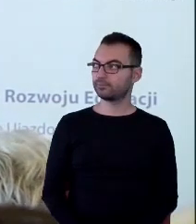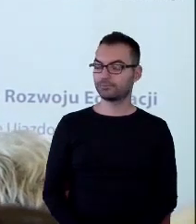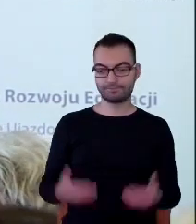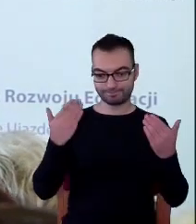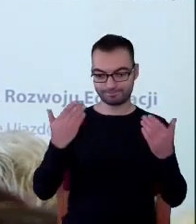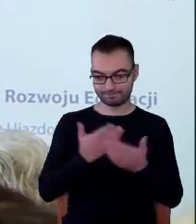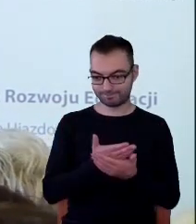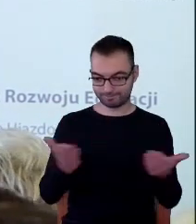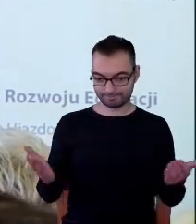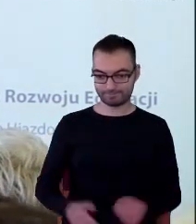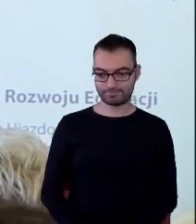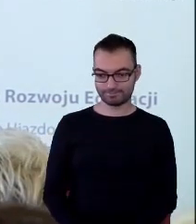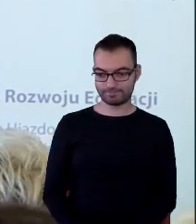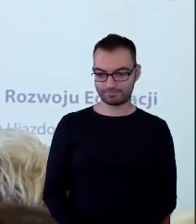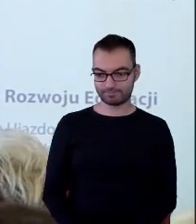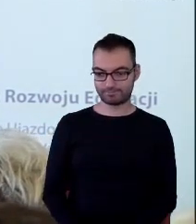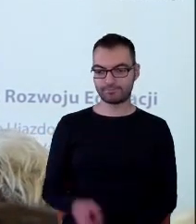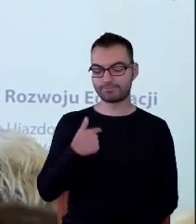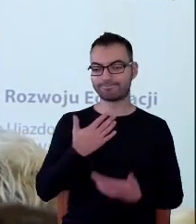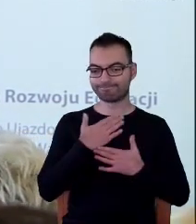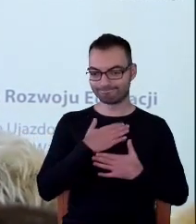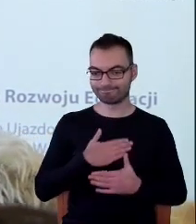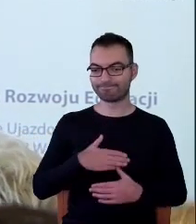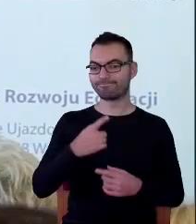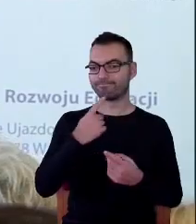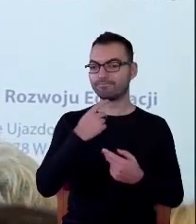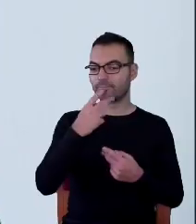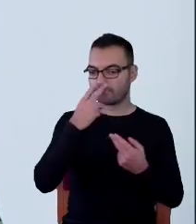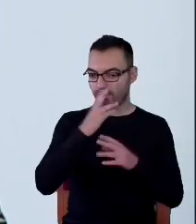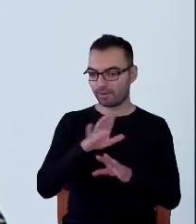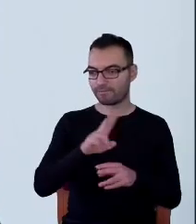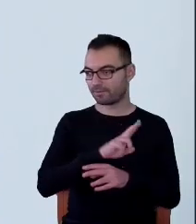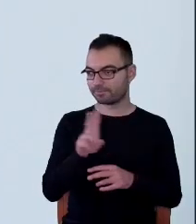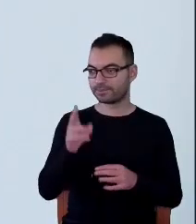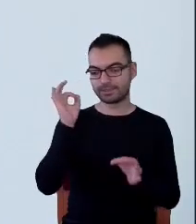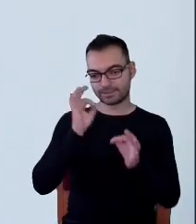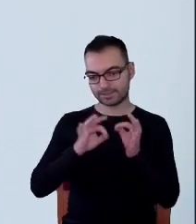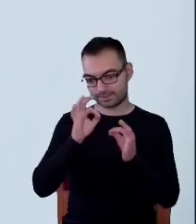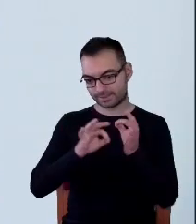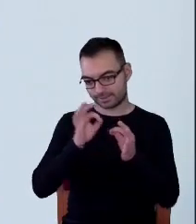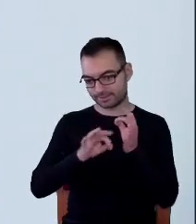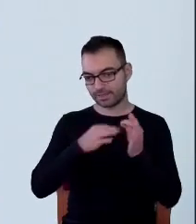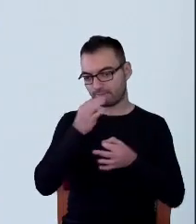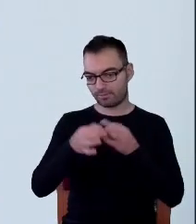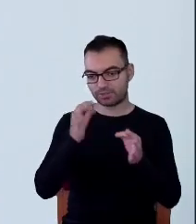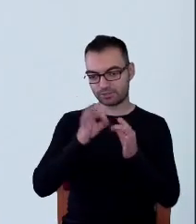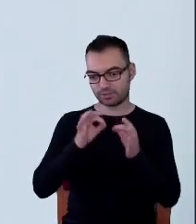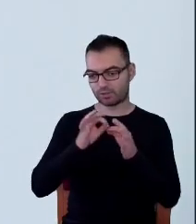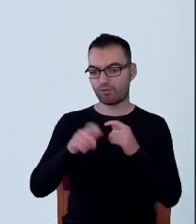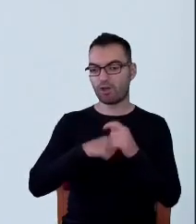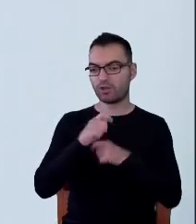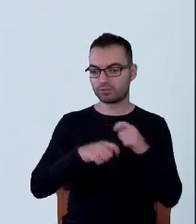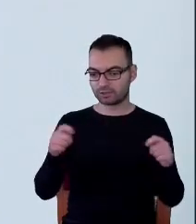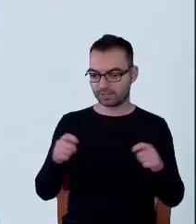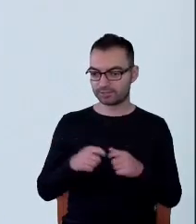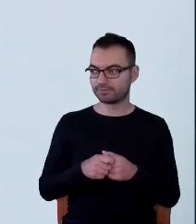Dzień dobry Państwu. Z wielką przyjemnością chciałabym Państwu przedstawić szczegółowe rozwiązania, które wprowadzone